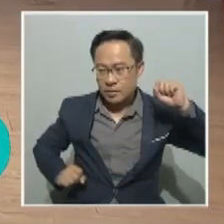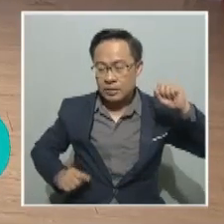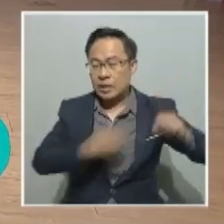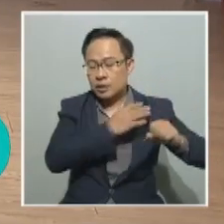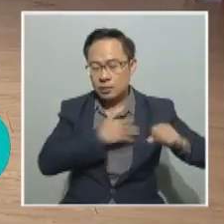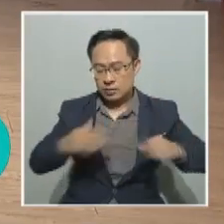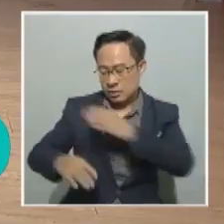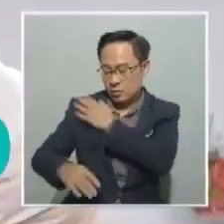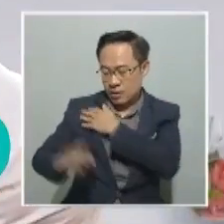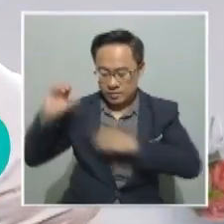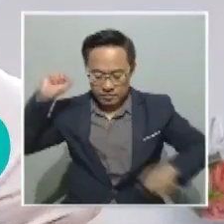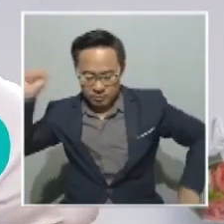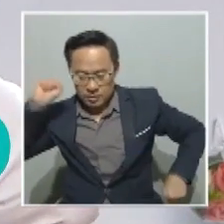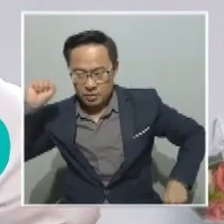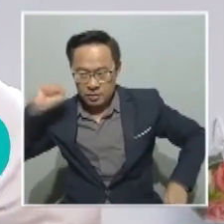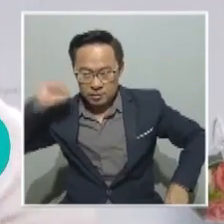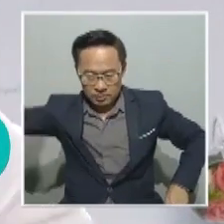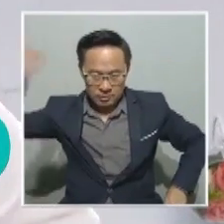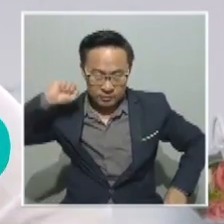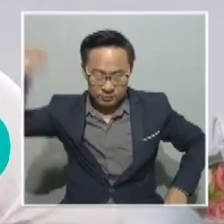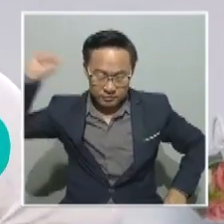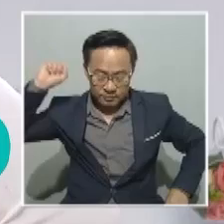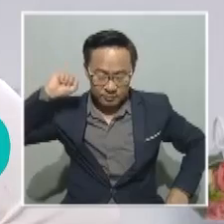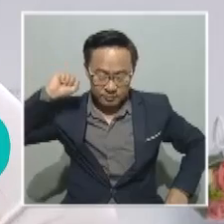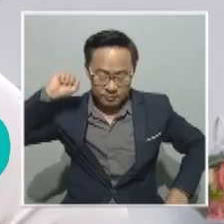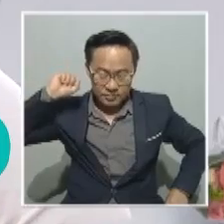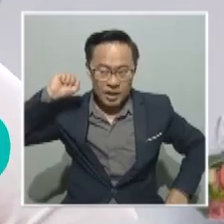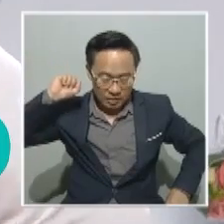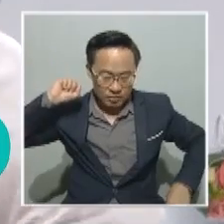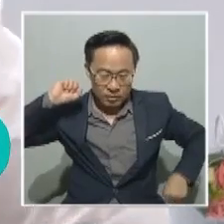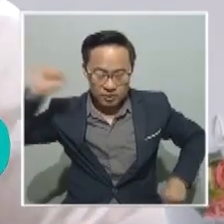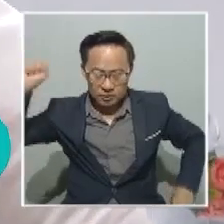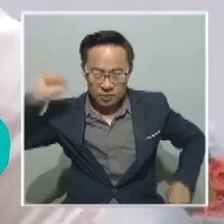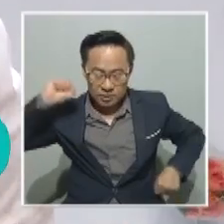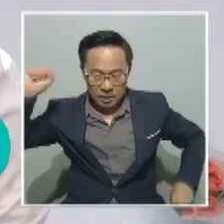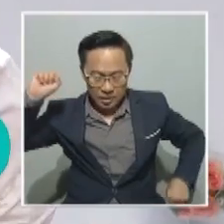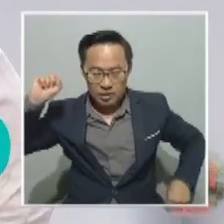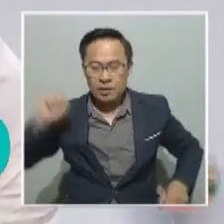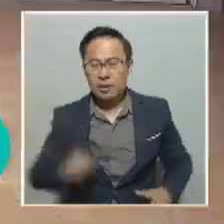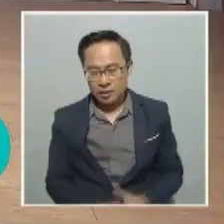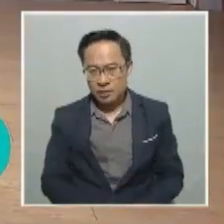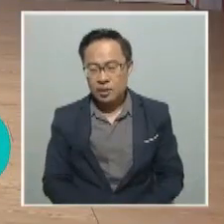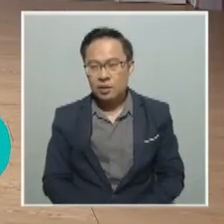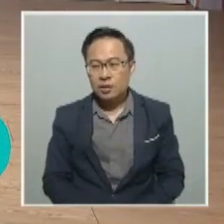างขวาเนี่ยผมไม่ติดผมก็ดึงขึ้นอย่างนี ้อ๋อให้มันมาช่วยเอาขวามาช่วยซ้าย ใช่มันจะมีบางคน